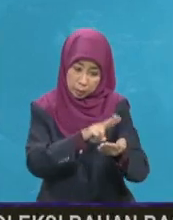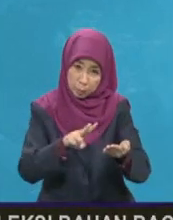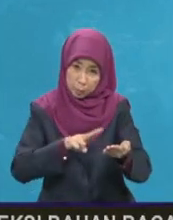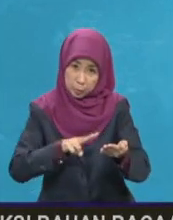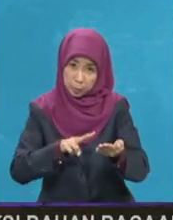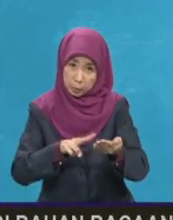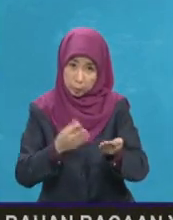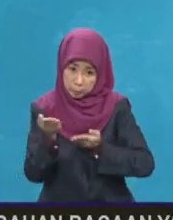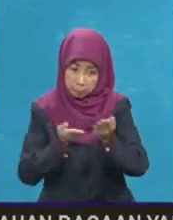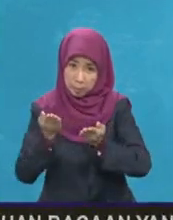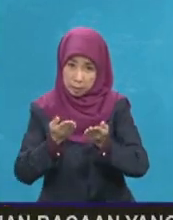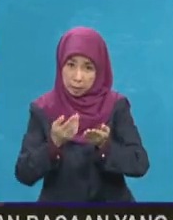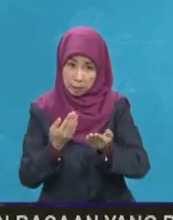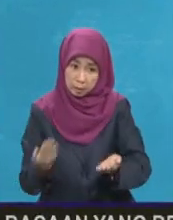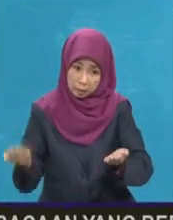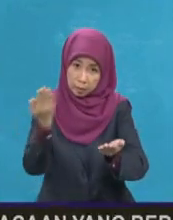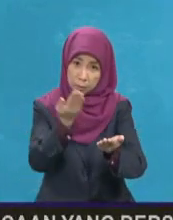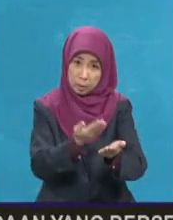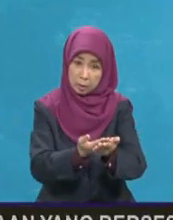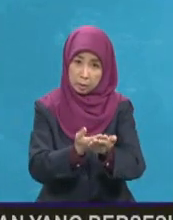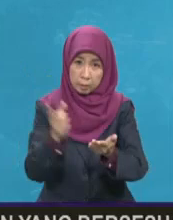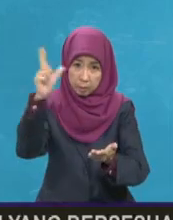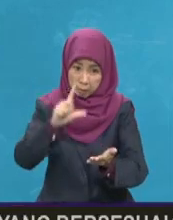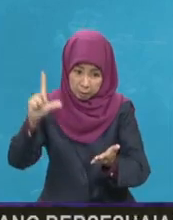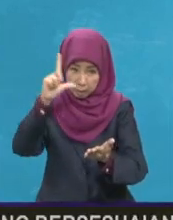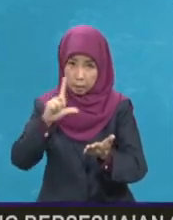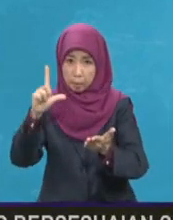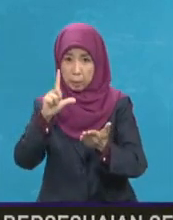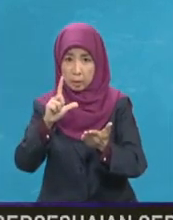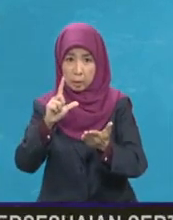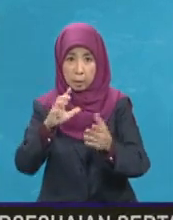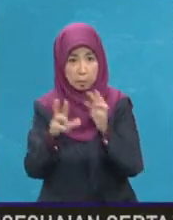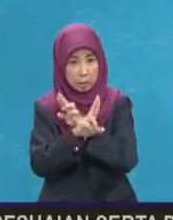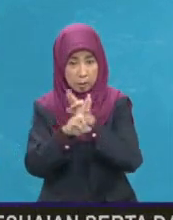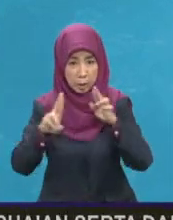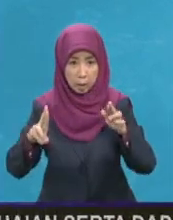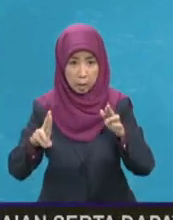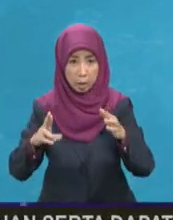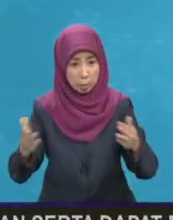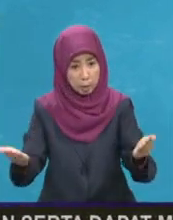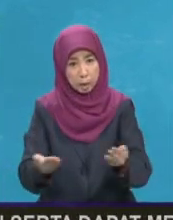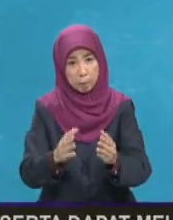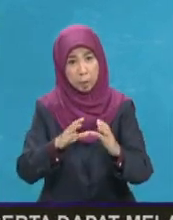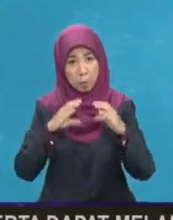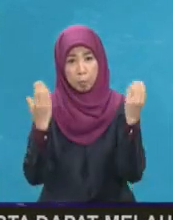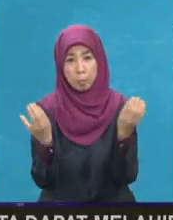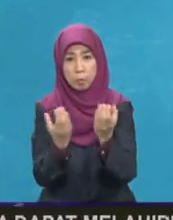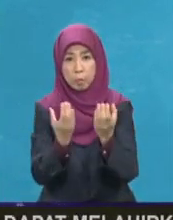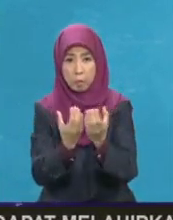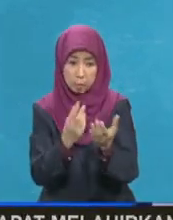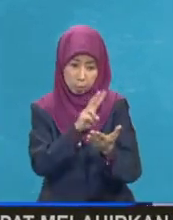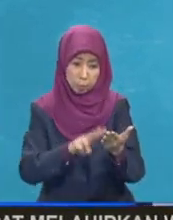penikmatan yang ditawarkan oleh perpustakaan dewan bahasa dan pustaka dalam menyediakan koleksi bahan bacaan yang bersesuaian